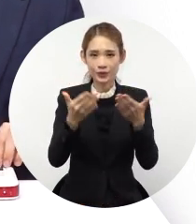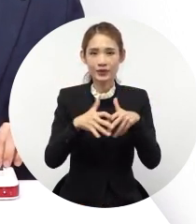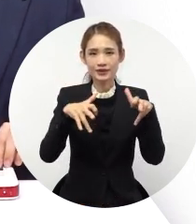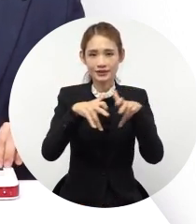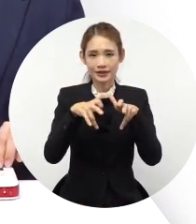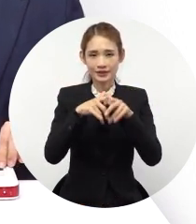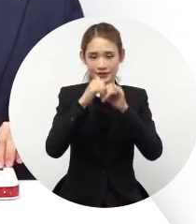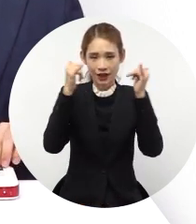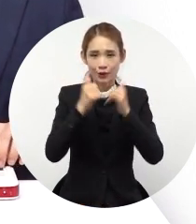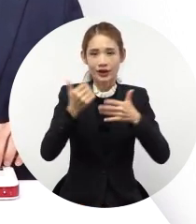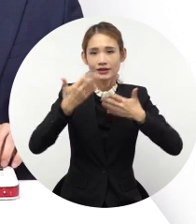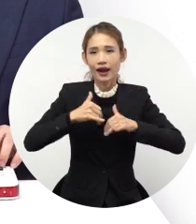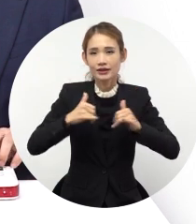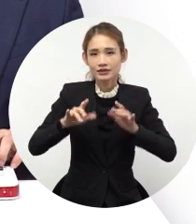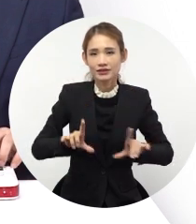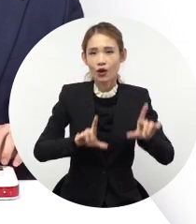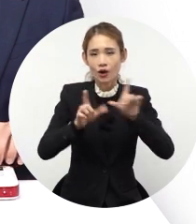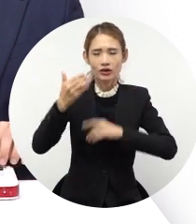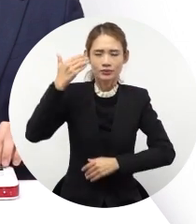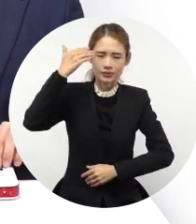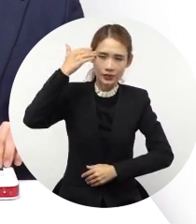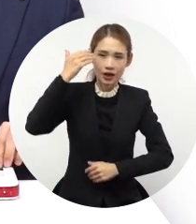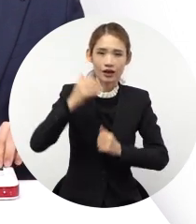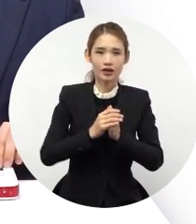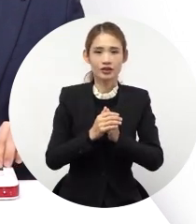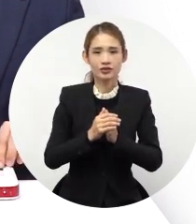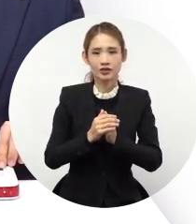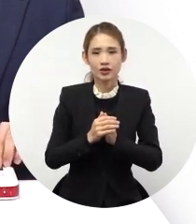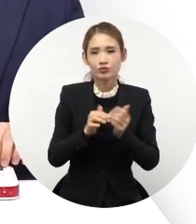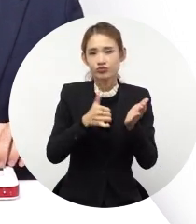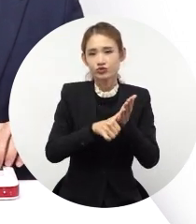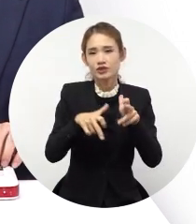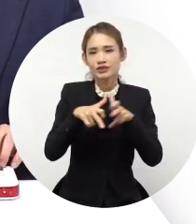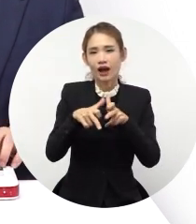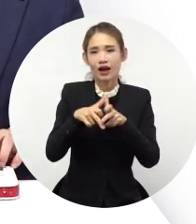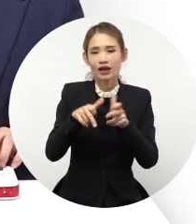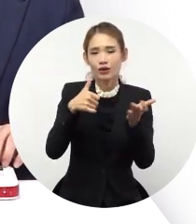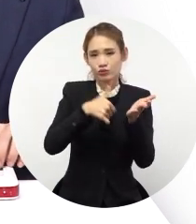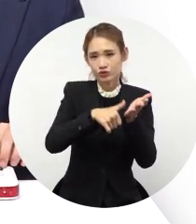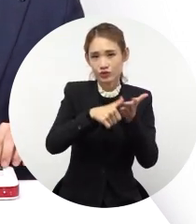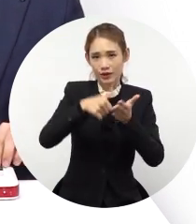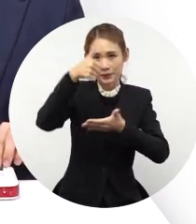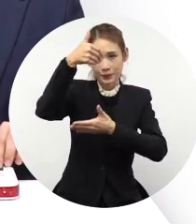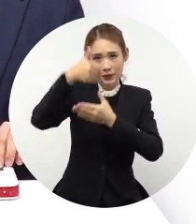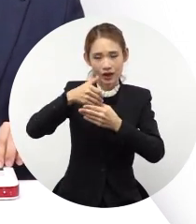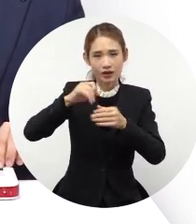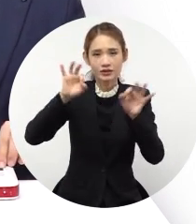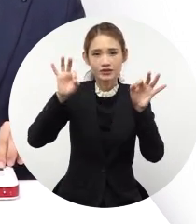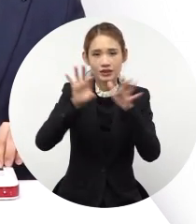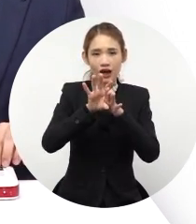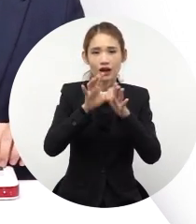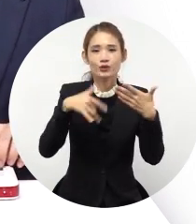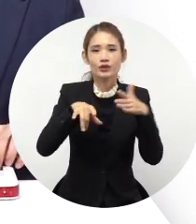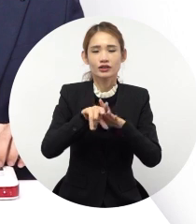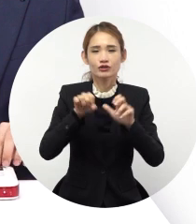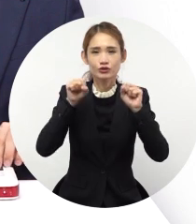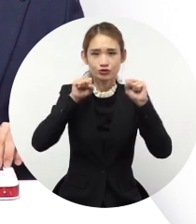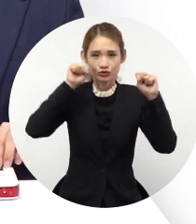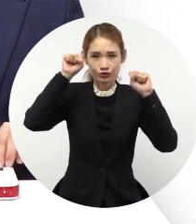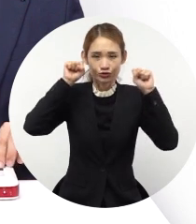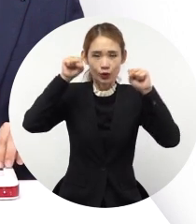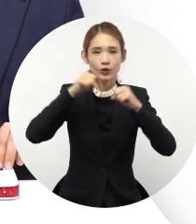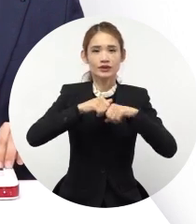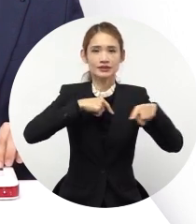등 사회적 약자의 생활에 지장이 되는 물리적인 장애물이나 장벽을 없애기 위해 실시하는 운동